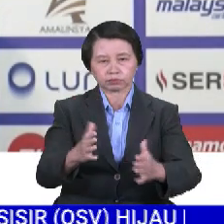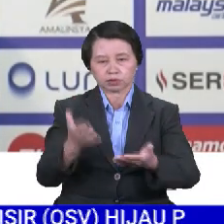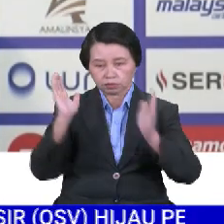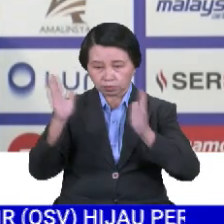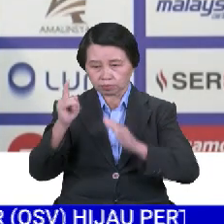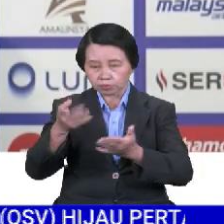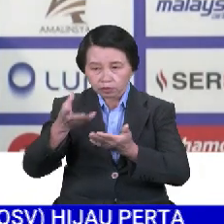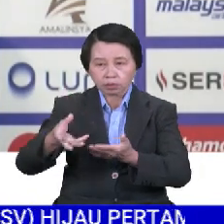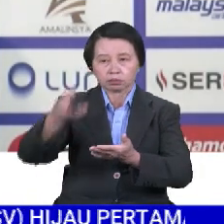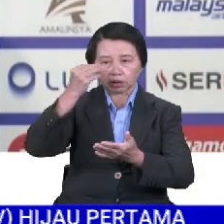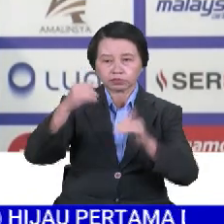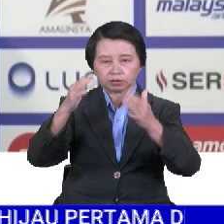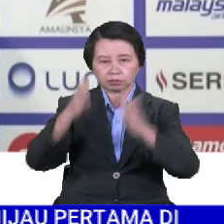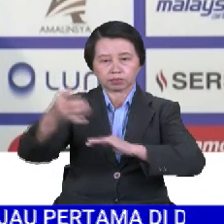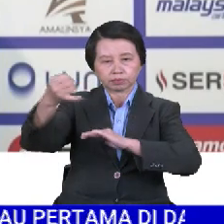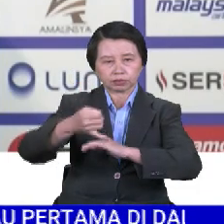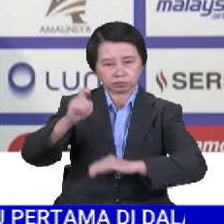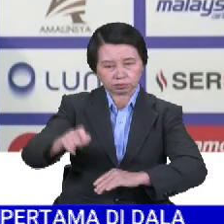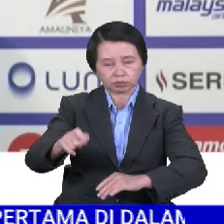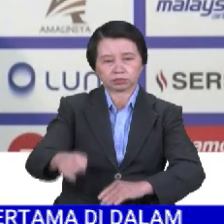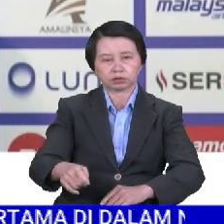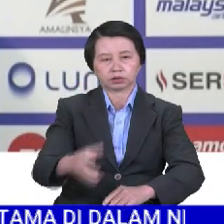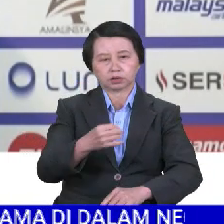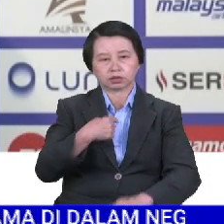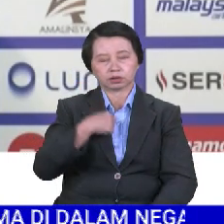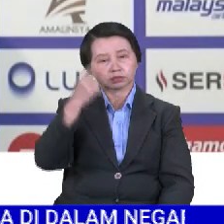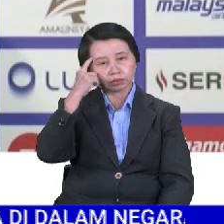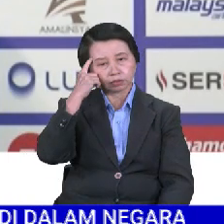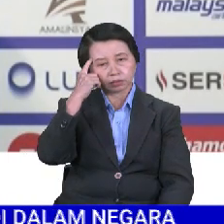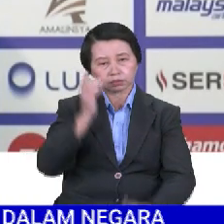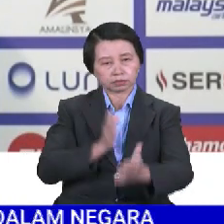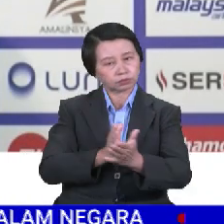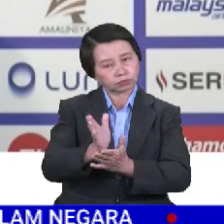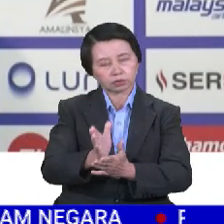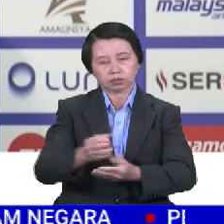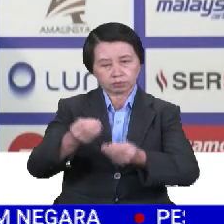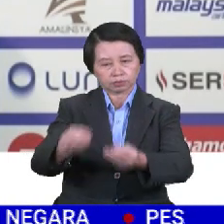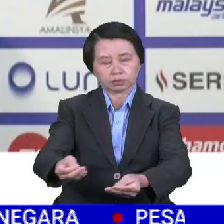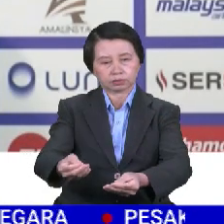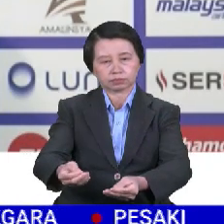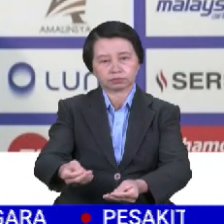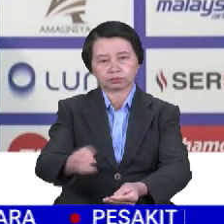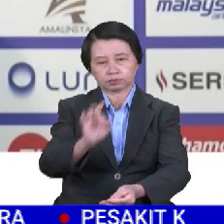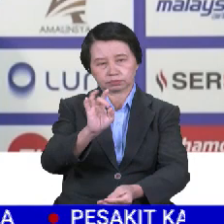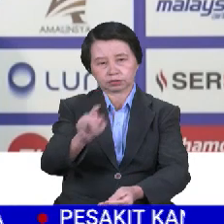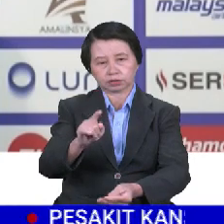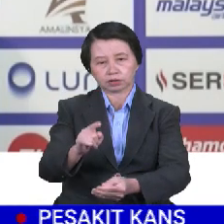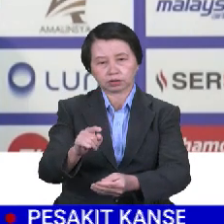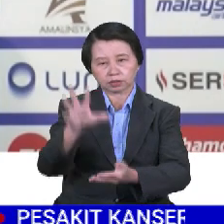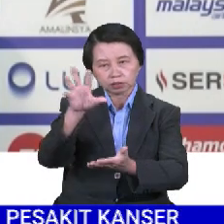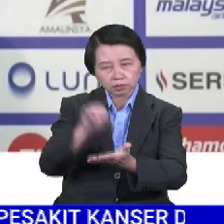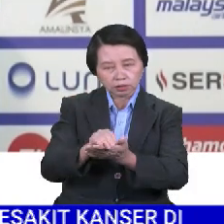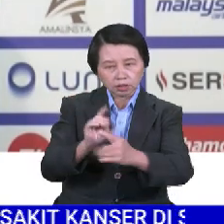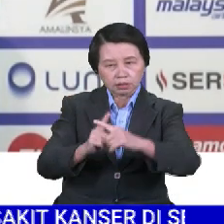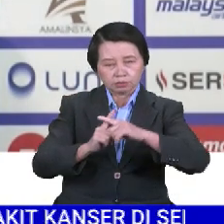perlu belajar daripada pemain-pemain import lah. So I think secara tak langsung ia memberi satu aura yang